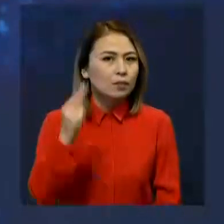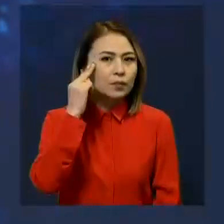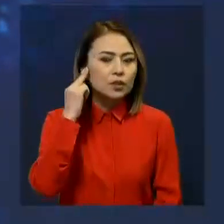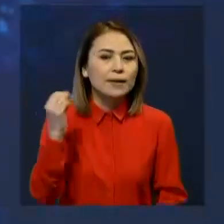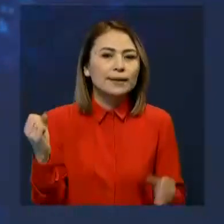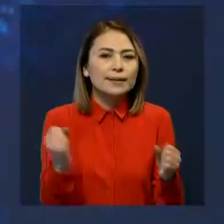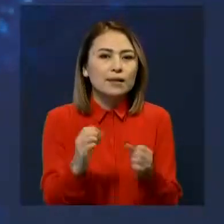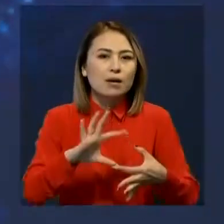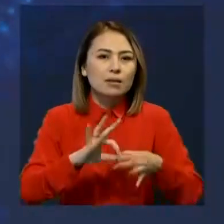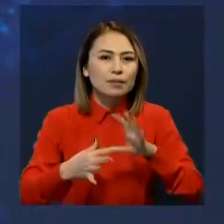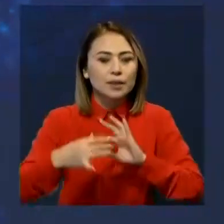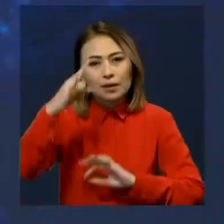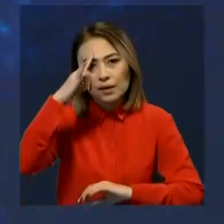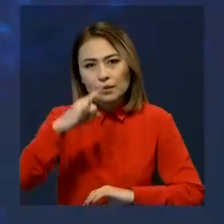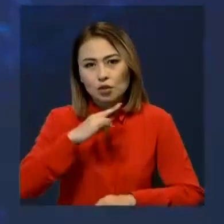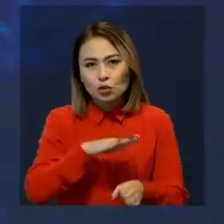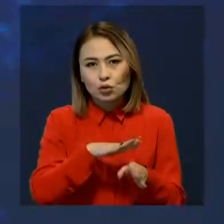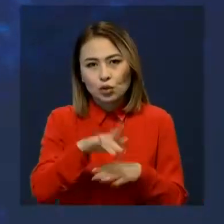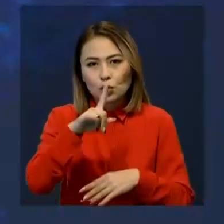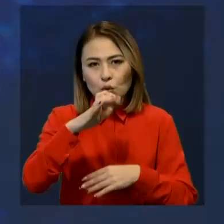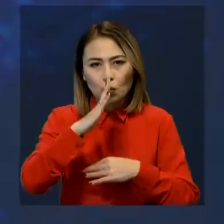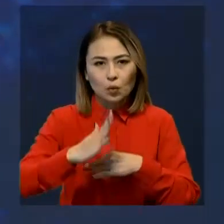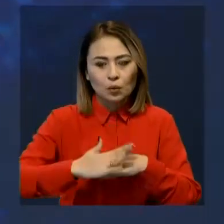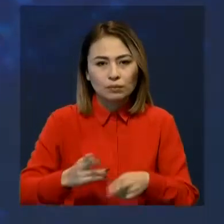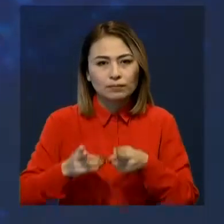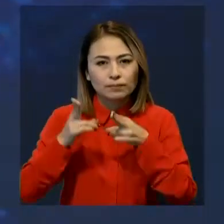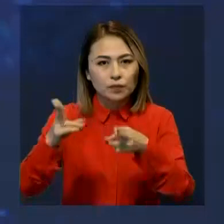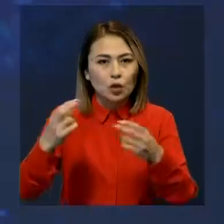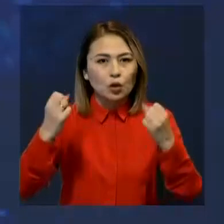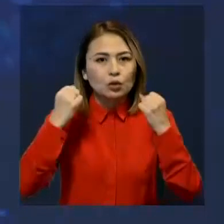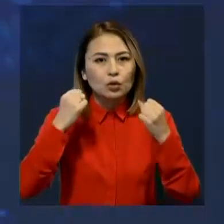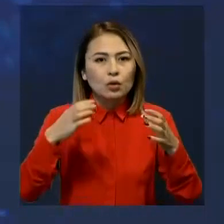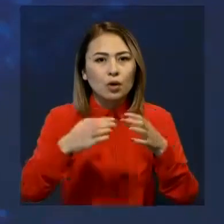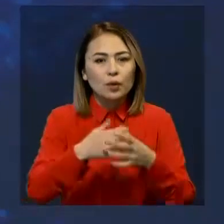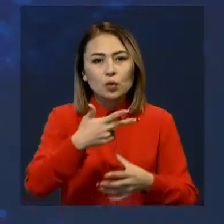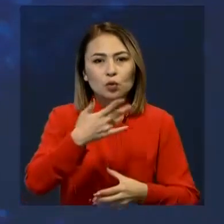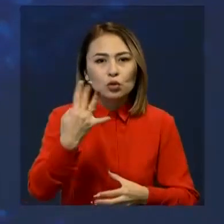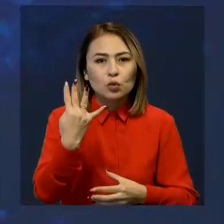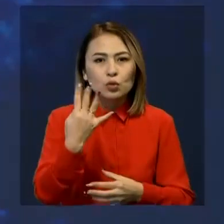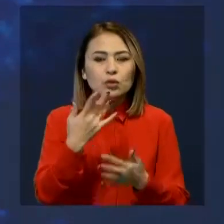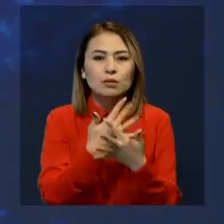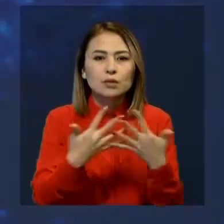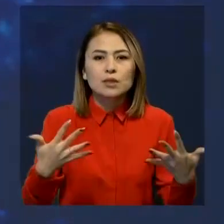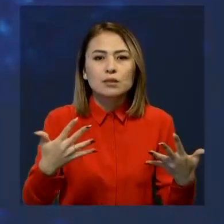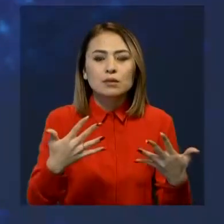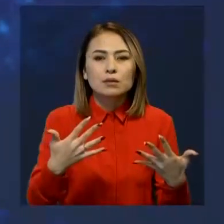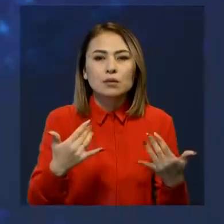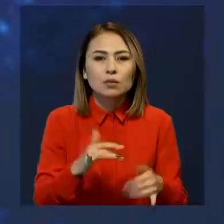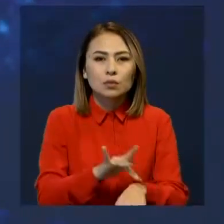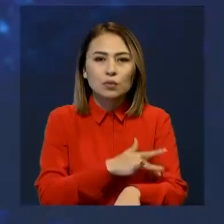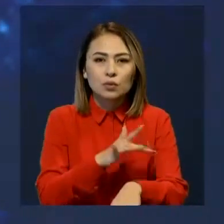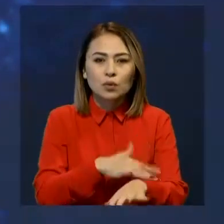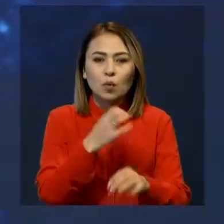Бежімдегі қысқа олимпиадаға Қазақстаннан 100-ге жуық адам барады. Оның ішінде ұлттық құраманың 34 спортшысы, спорттық сервис